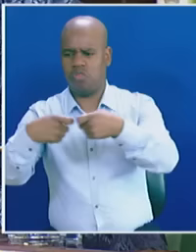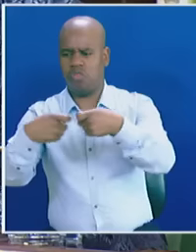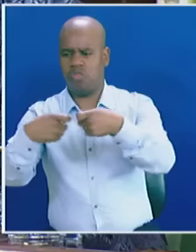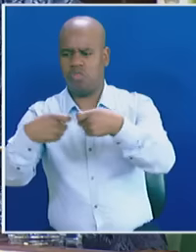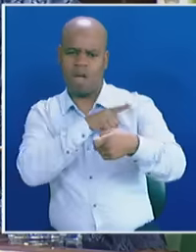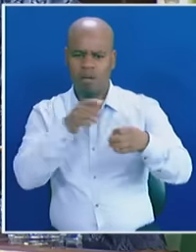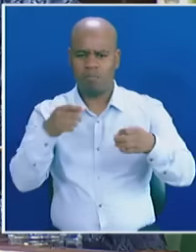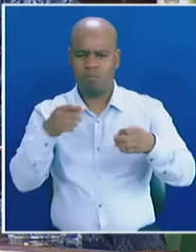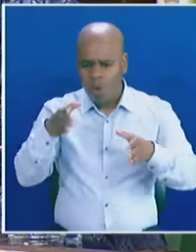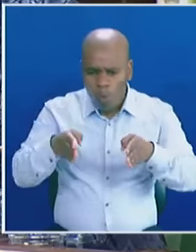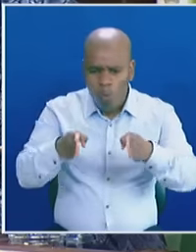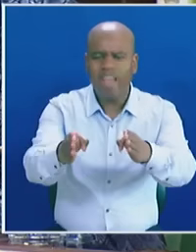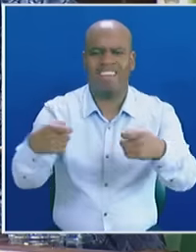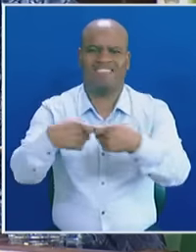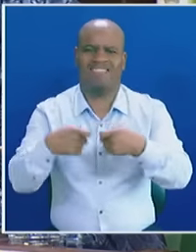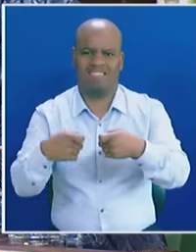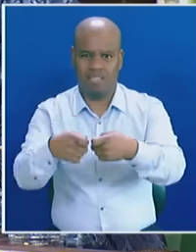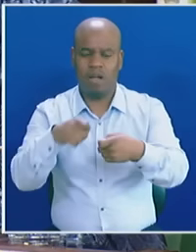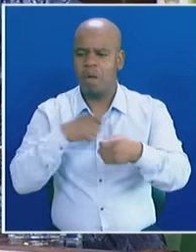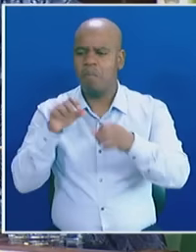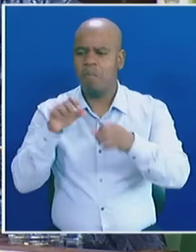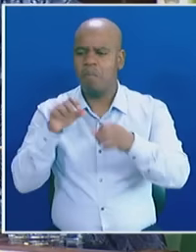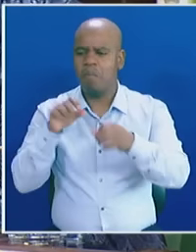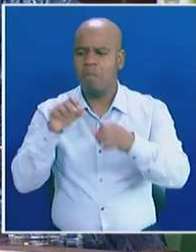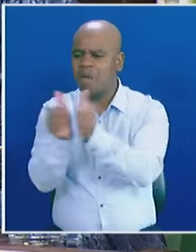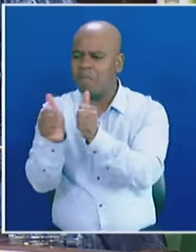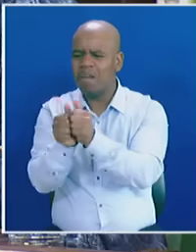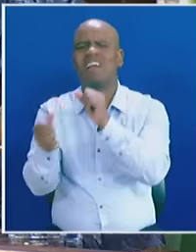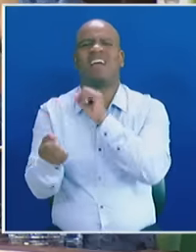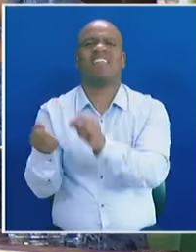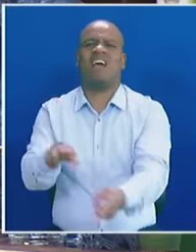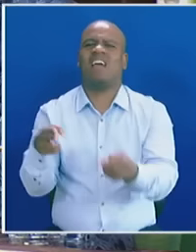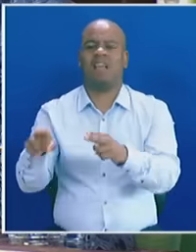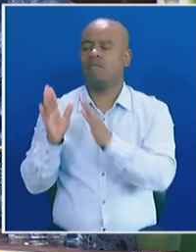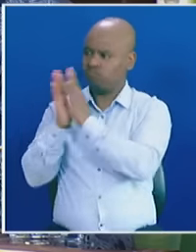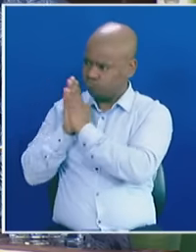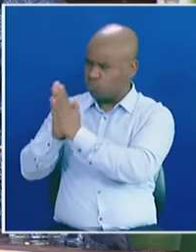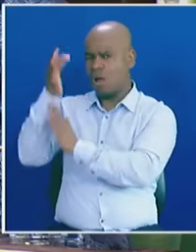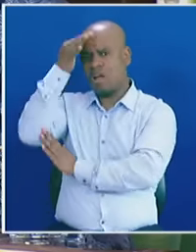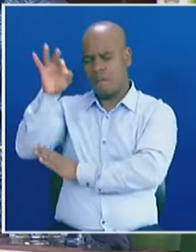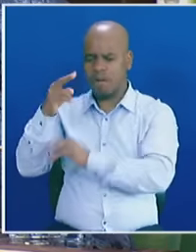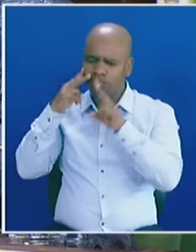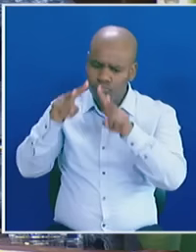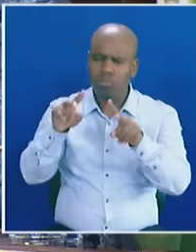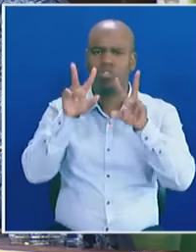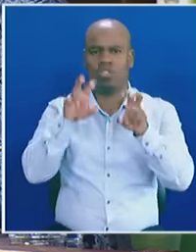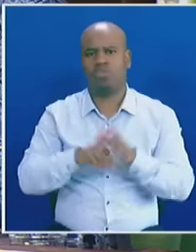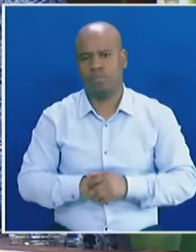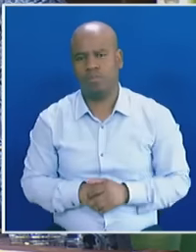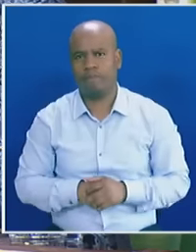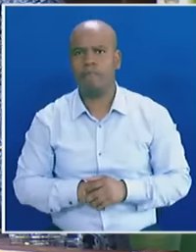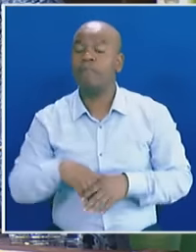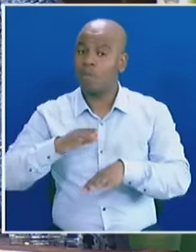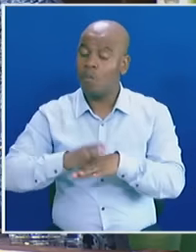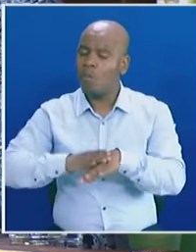bamatekisi. Okuyinselelo enkulu umbuso obhekana nayo okufuneka uyibheke. Uma sebesibhekele isecurity lelizwe kufuna